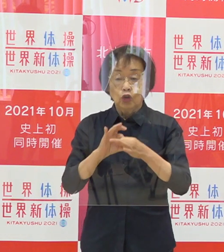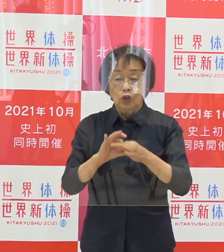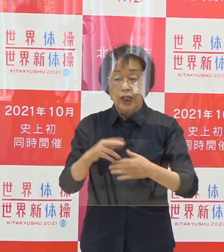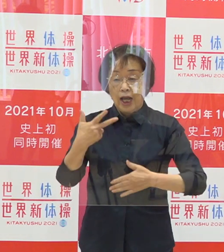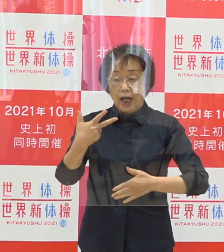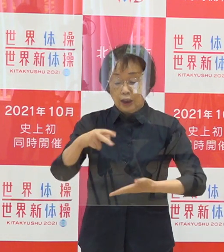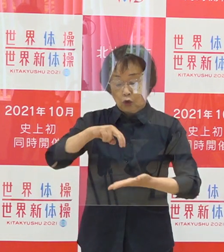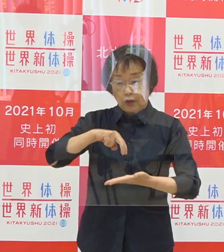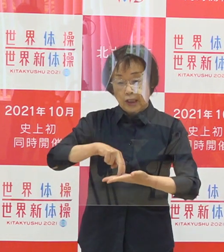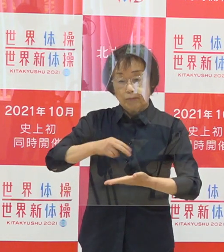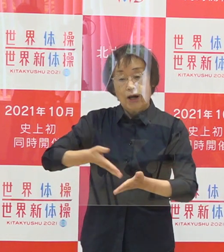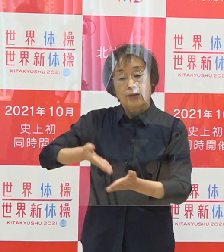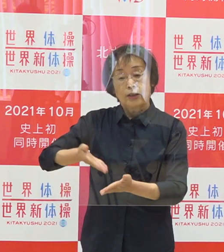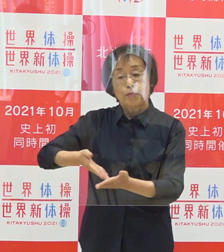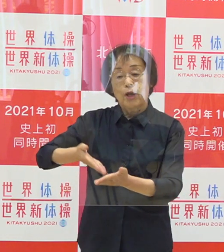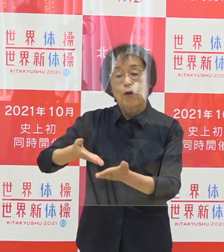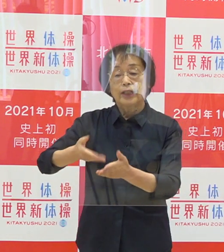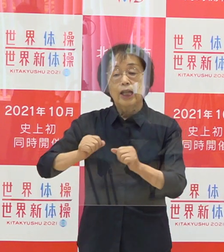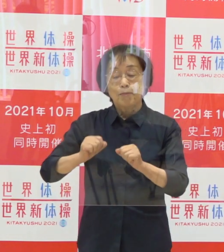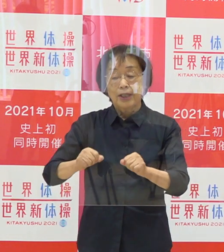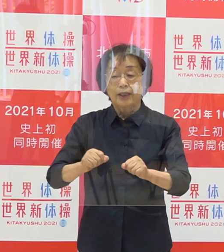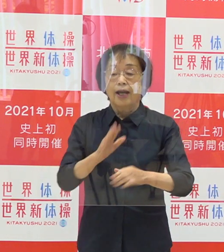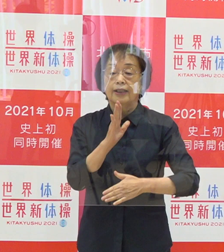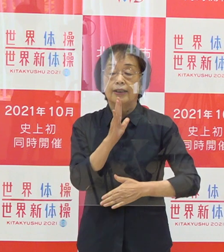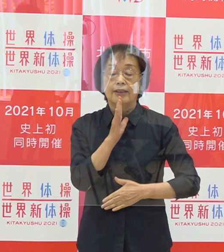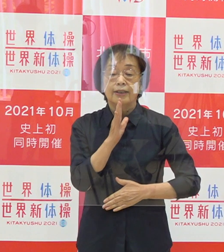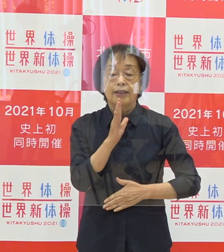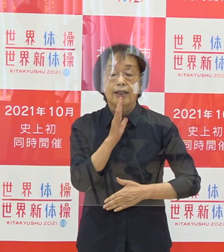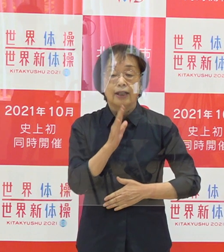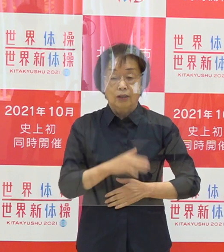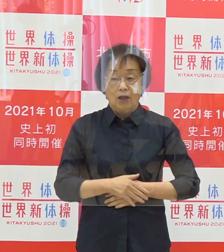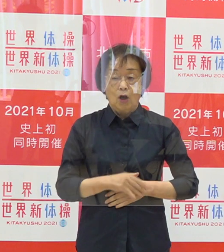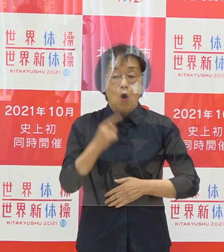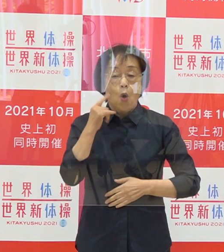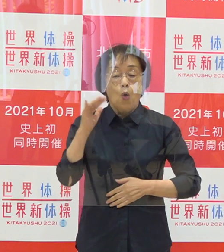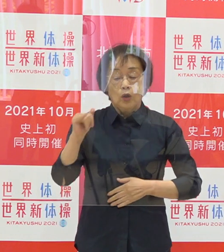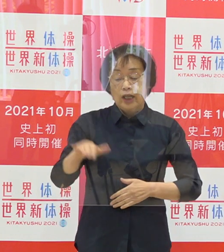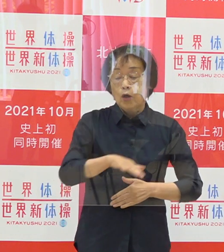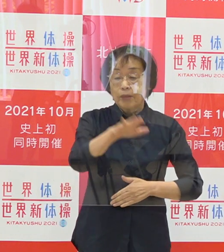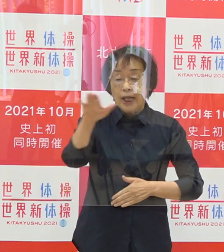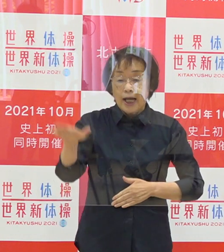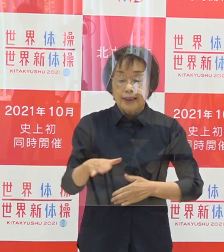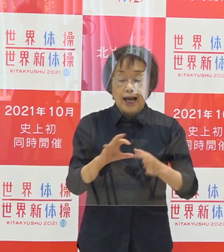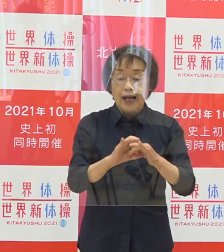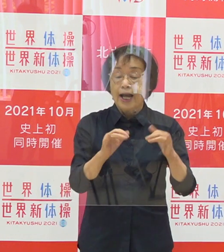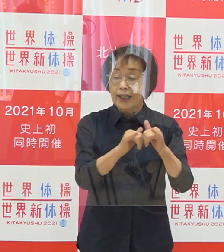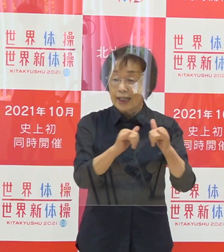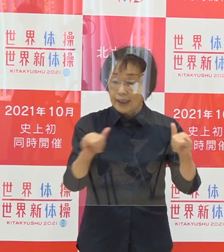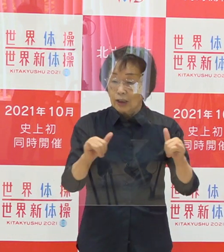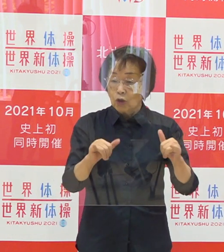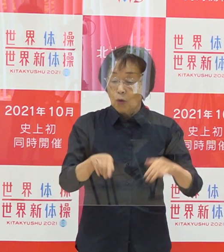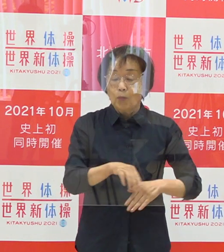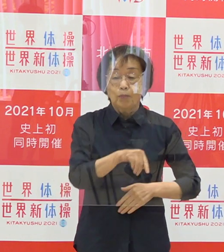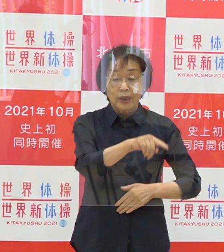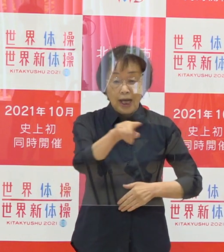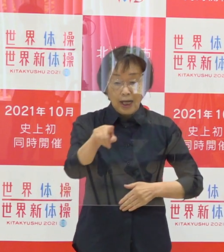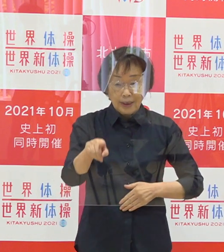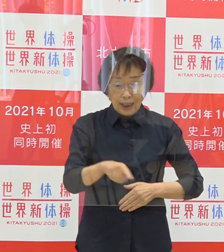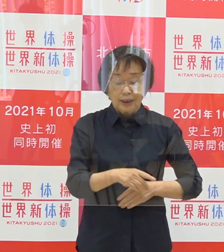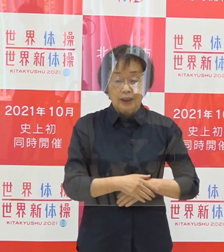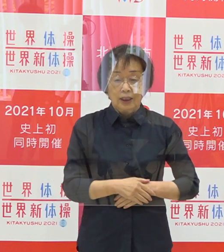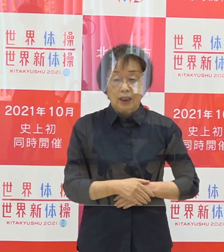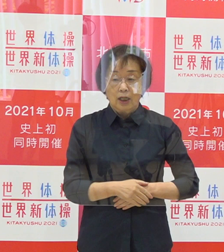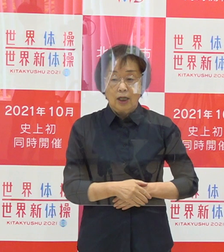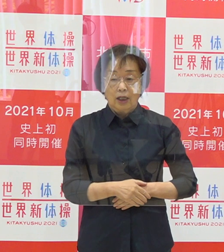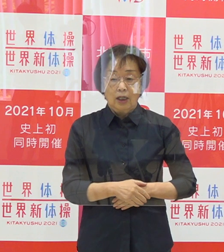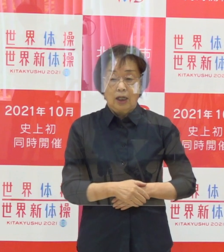んですけれども、いざとなった時にですね、保護者をはじめとして関係者の中に、唐突感といいます